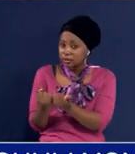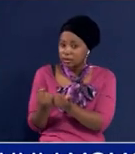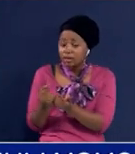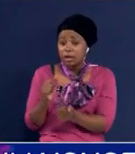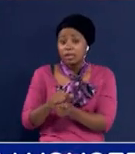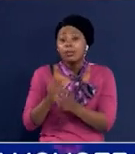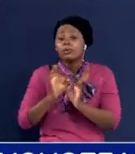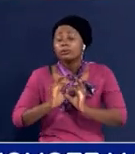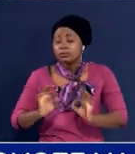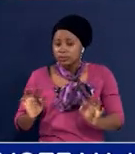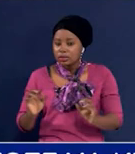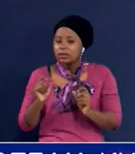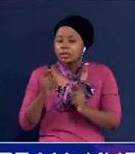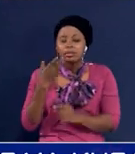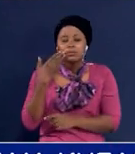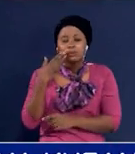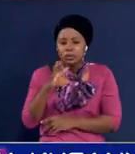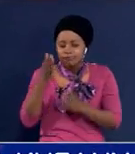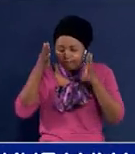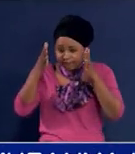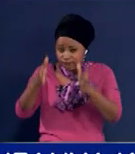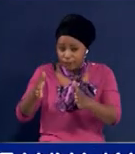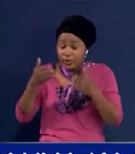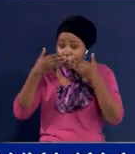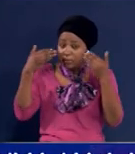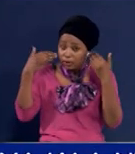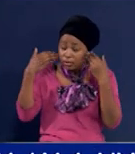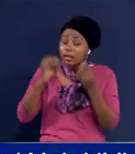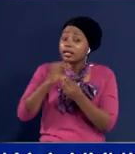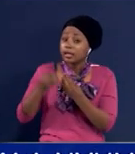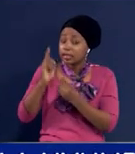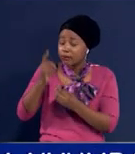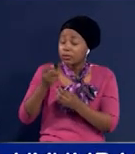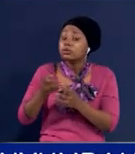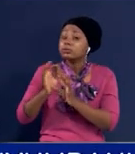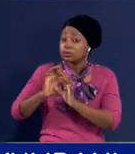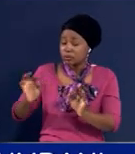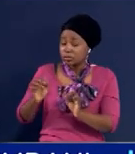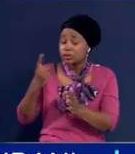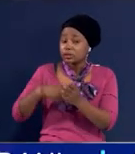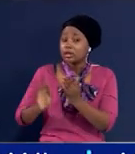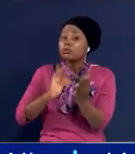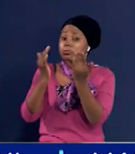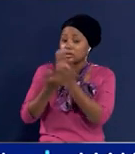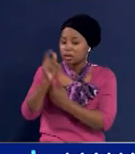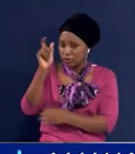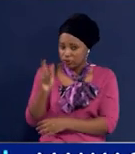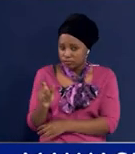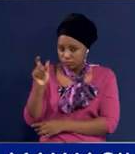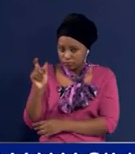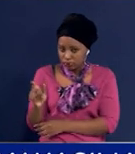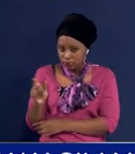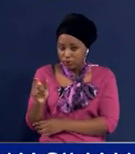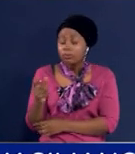jambo zuri, lakini ni muhimu kuzingatia ni barakoa ipi itakuwa na ufanisi zaidi katika kumkinga mtu. Barakoa